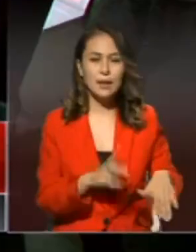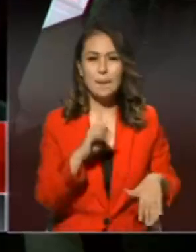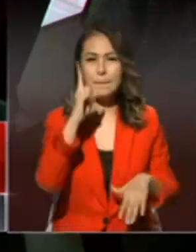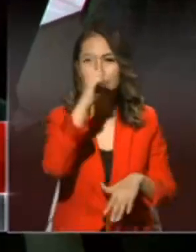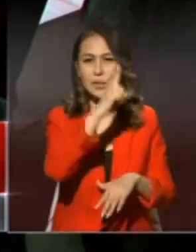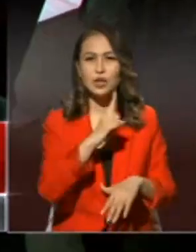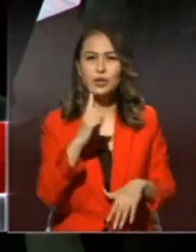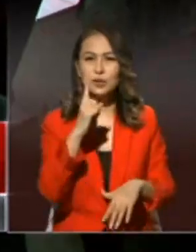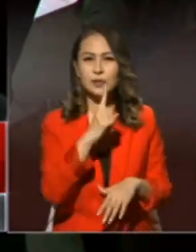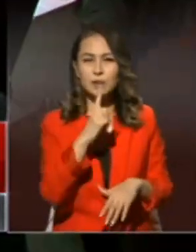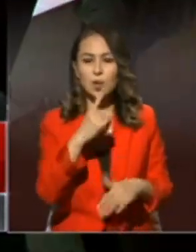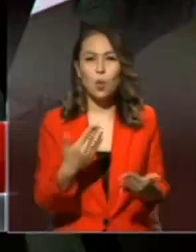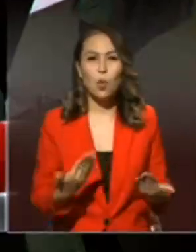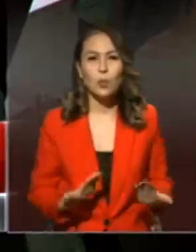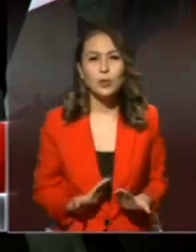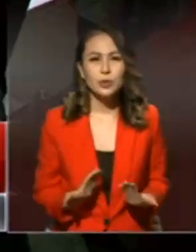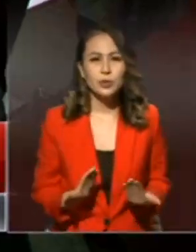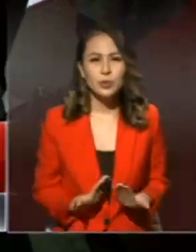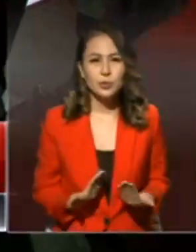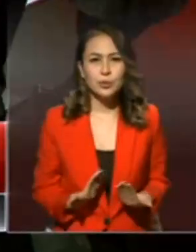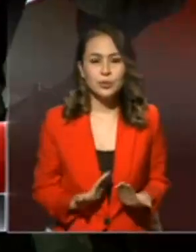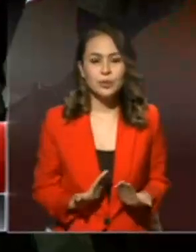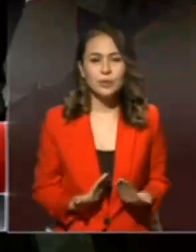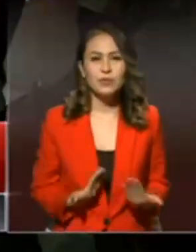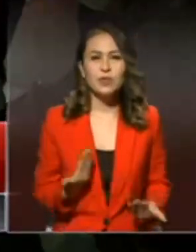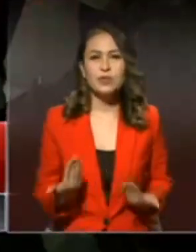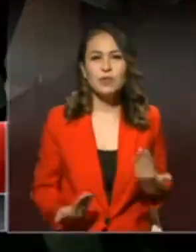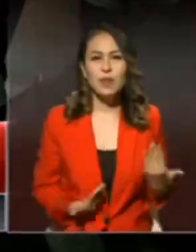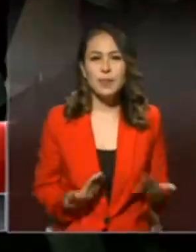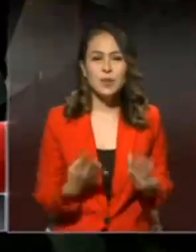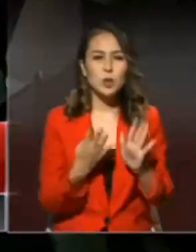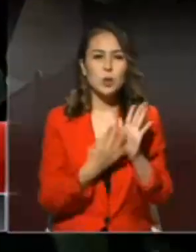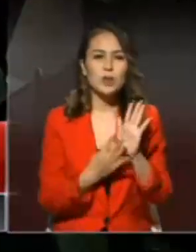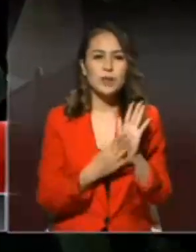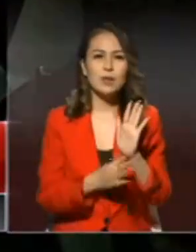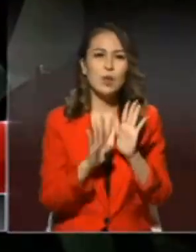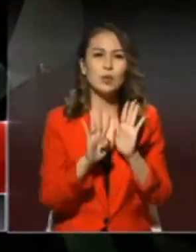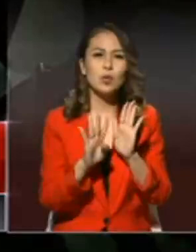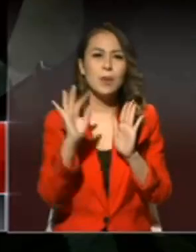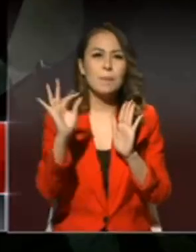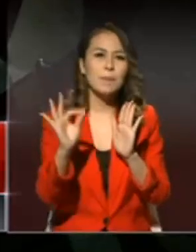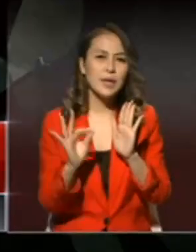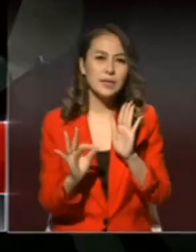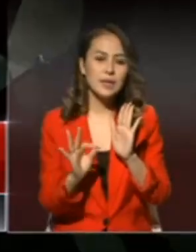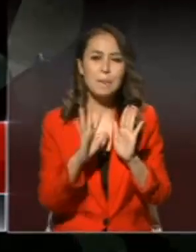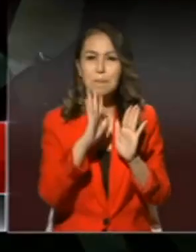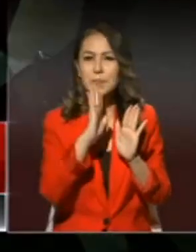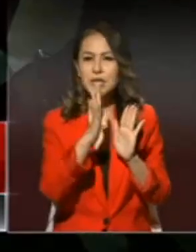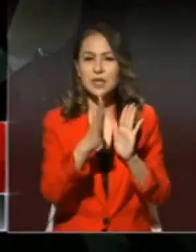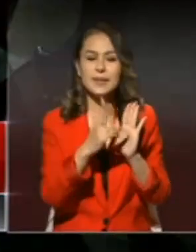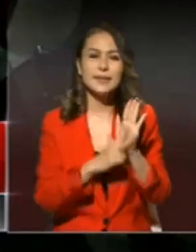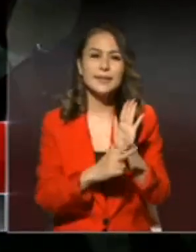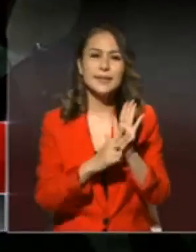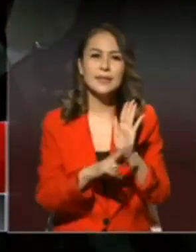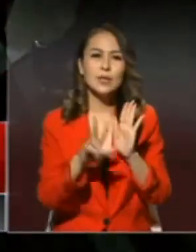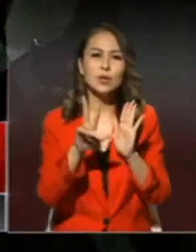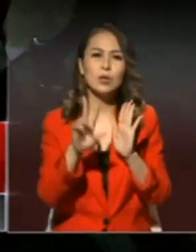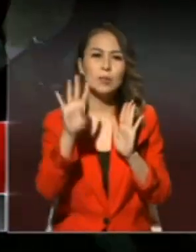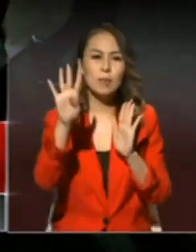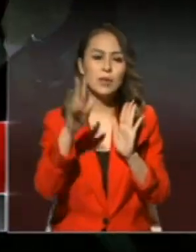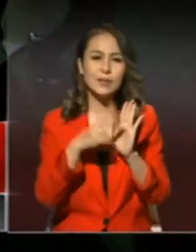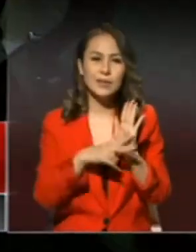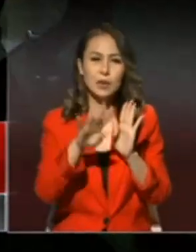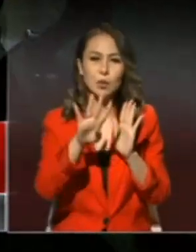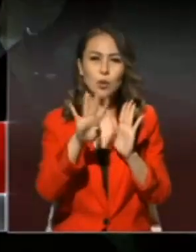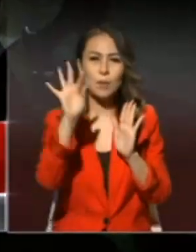жылдық өмір сүру несі выживаемость 94%, 5 жылдығы 84%. Сондықтан